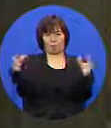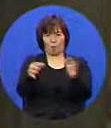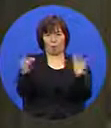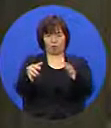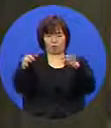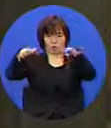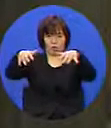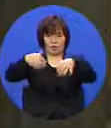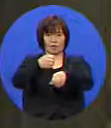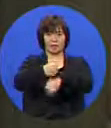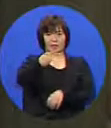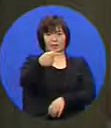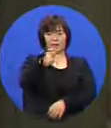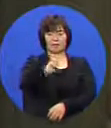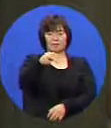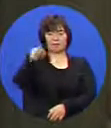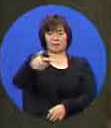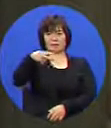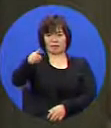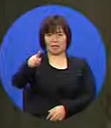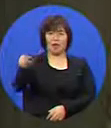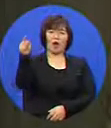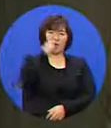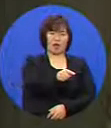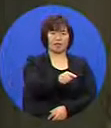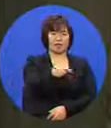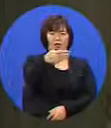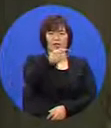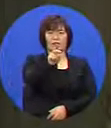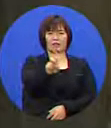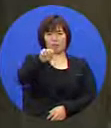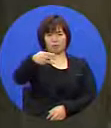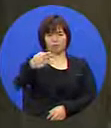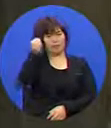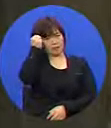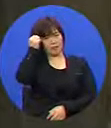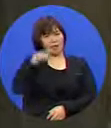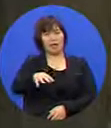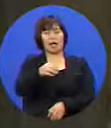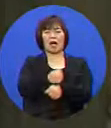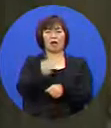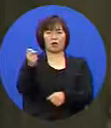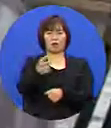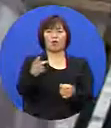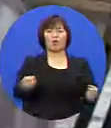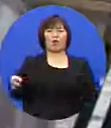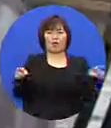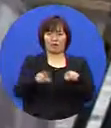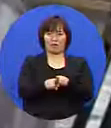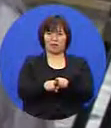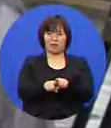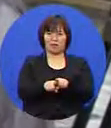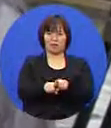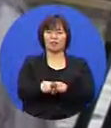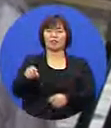해서 금산사에 와서 템플 스테이를 하고 또 그리고 같이